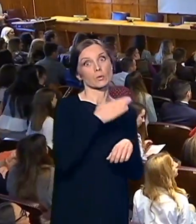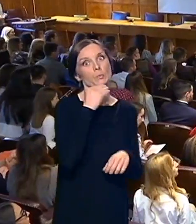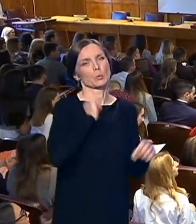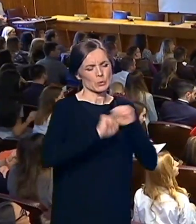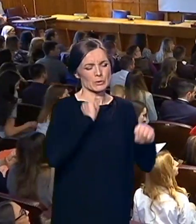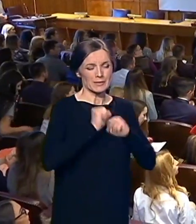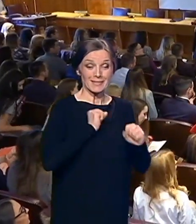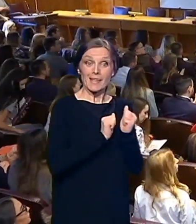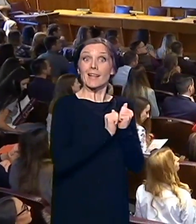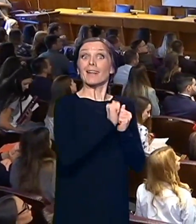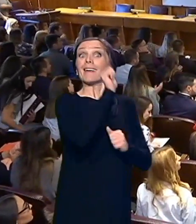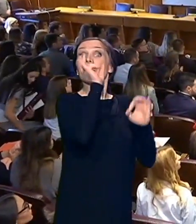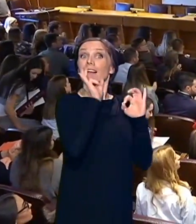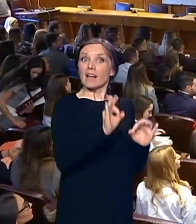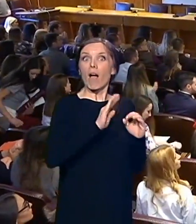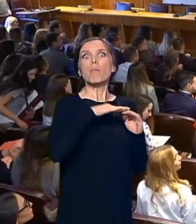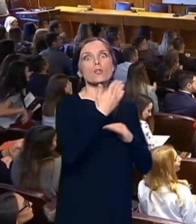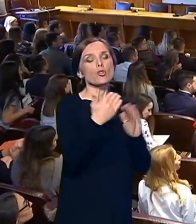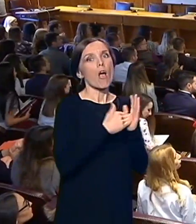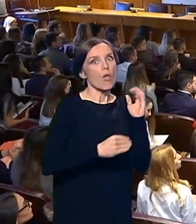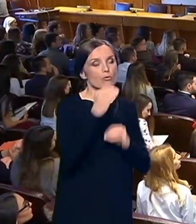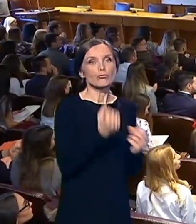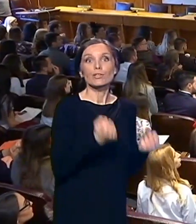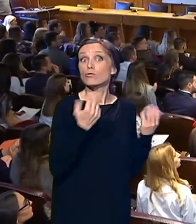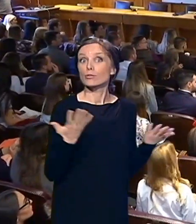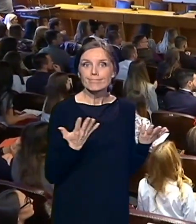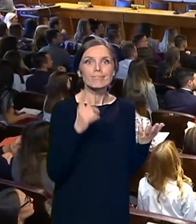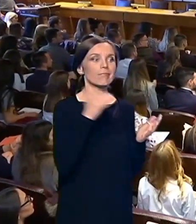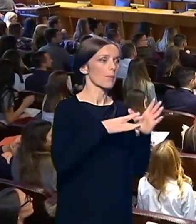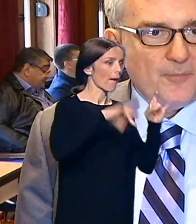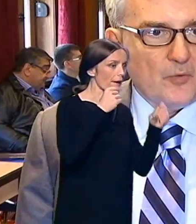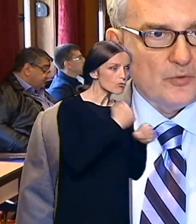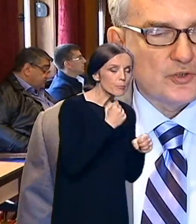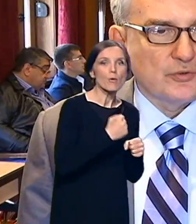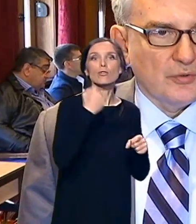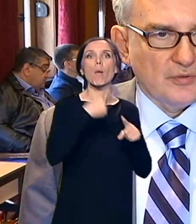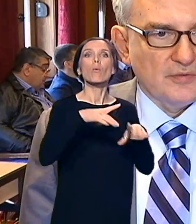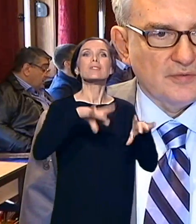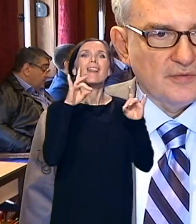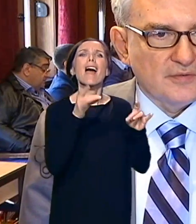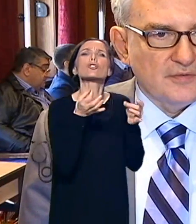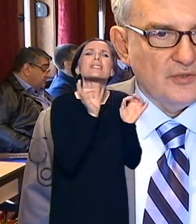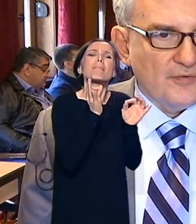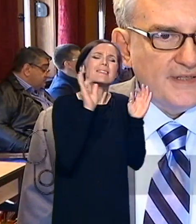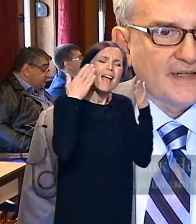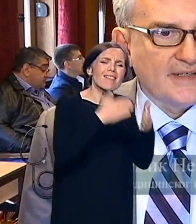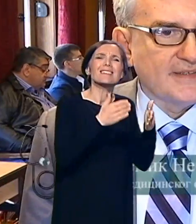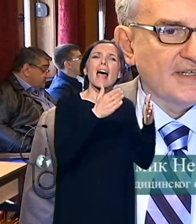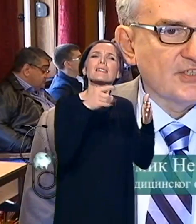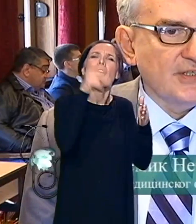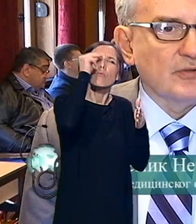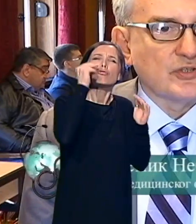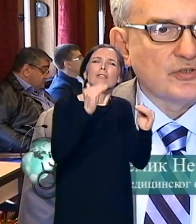Treba naći posao, upisati specijalizaciju. Mislim da ono što novi